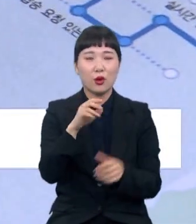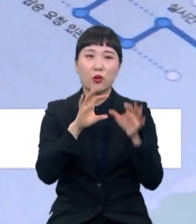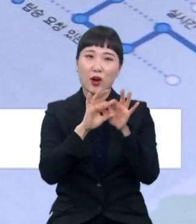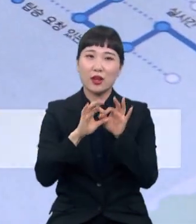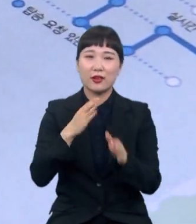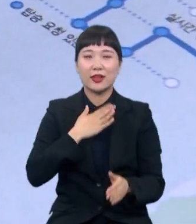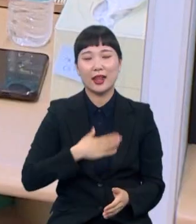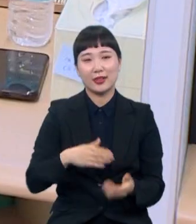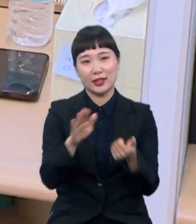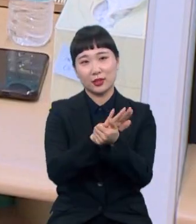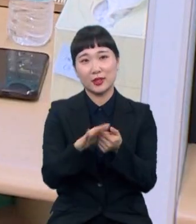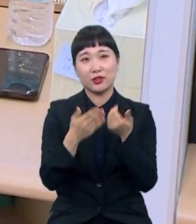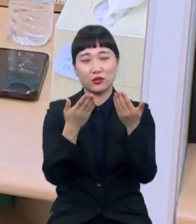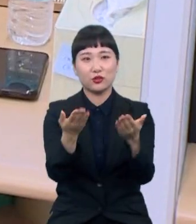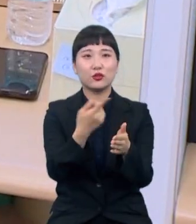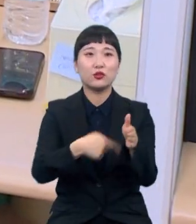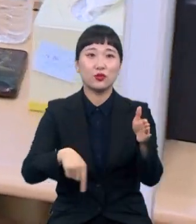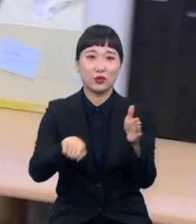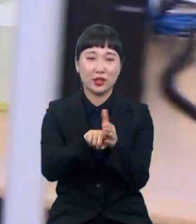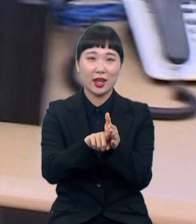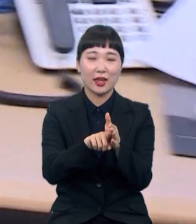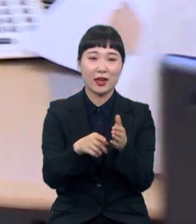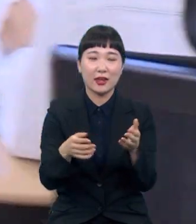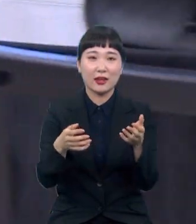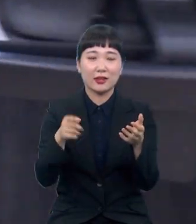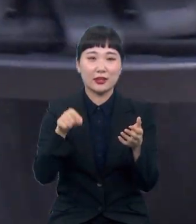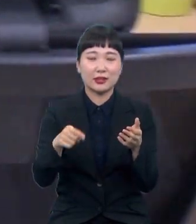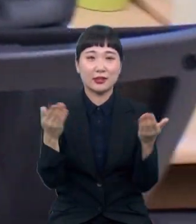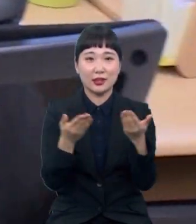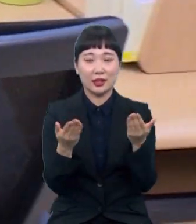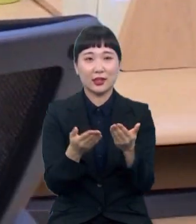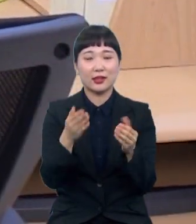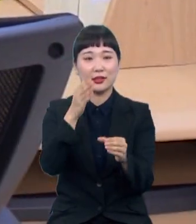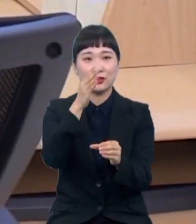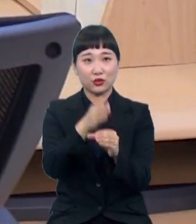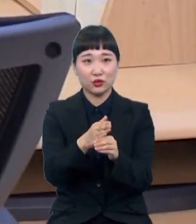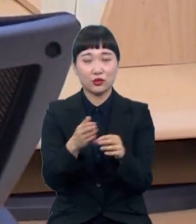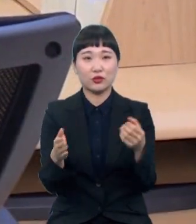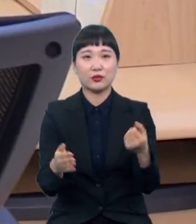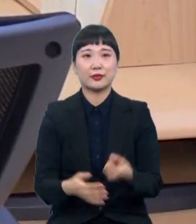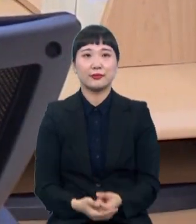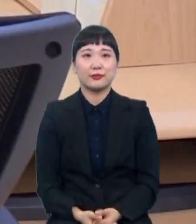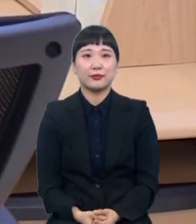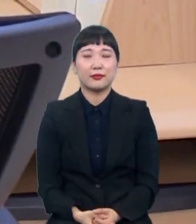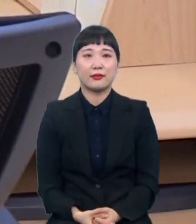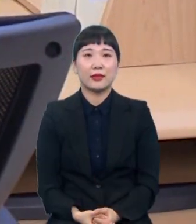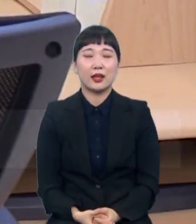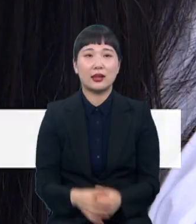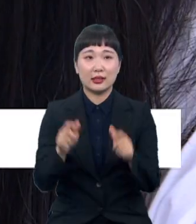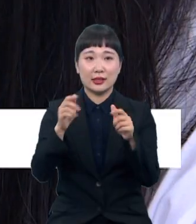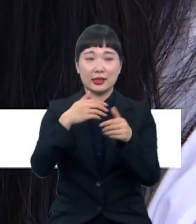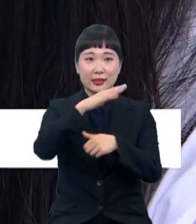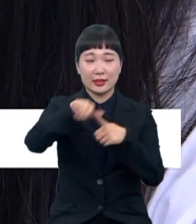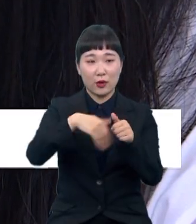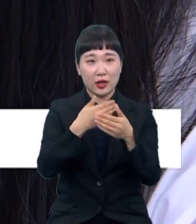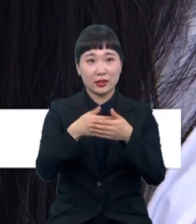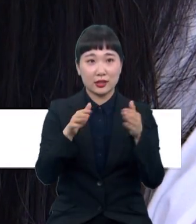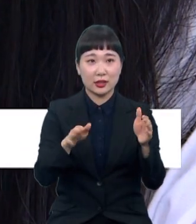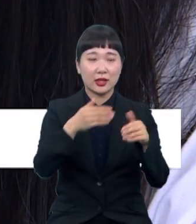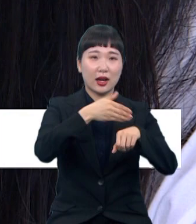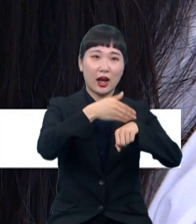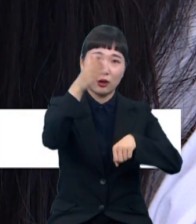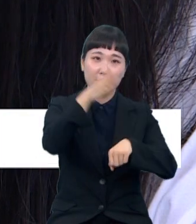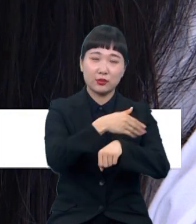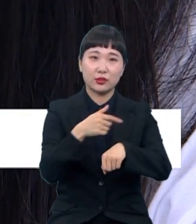위해서입니다. 각종 민원사항도 접수해 관계기관을 연계해줄 계획입니다. 상황실은 평일 오전